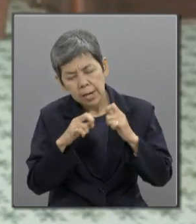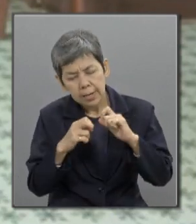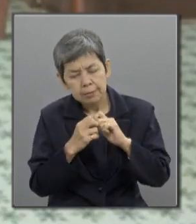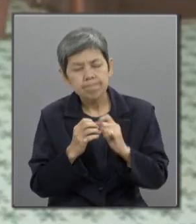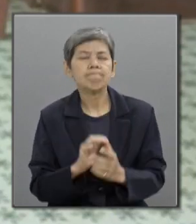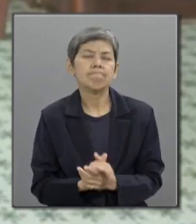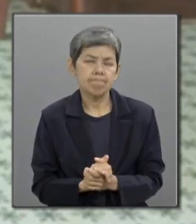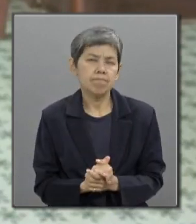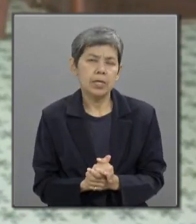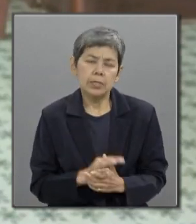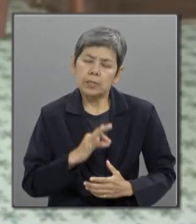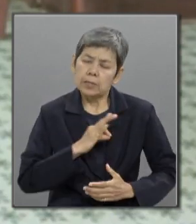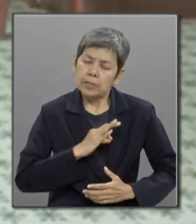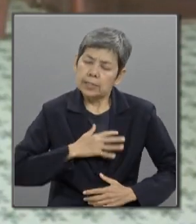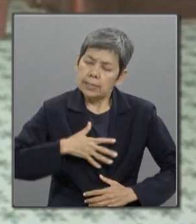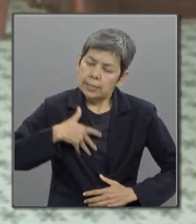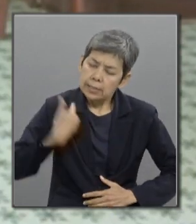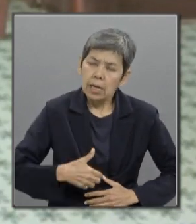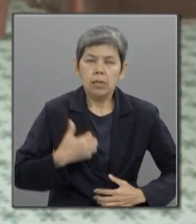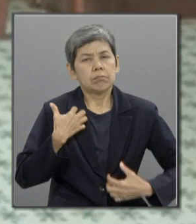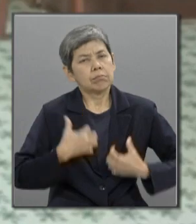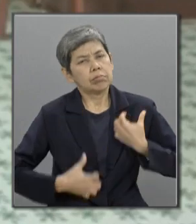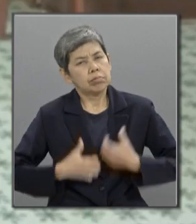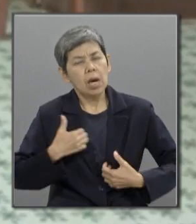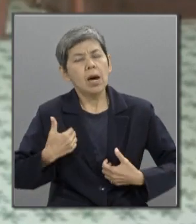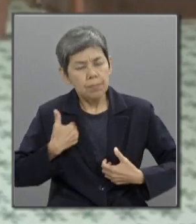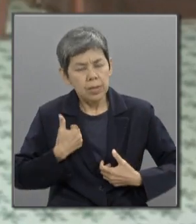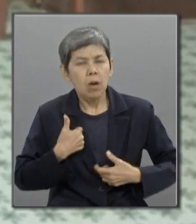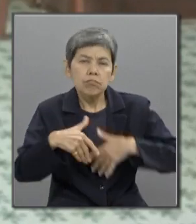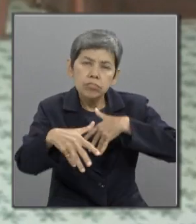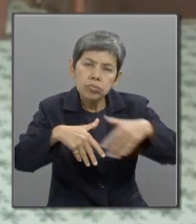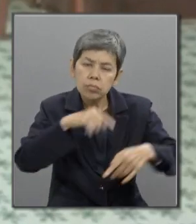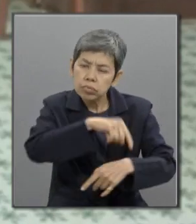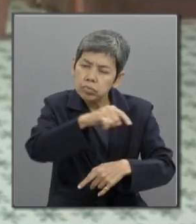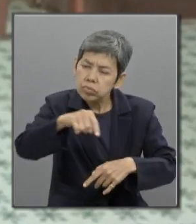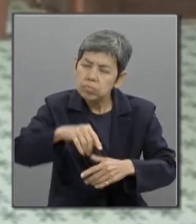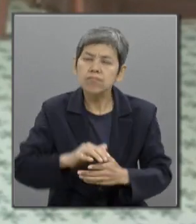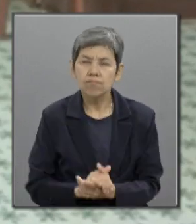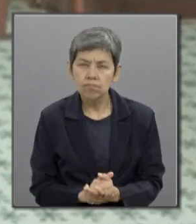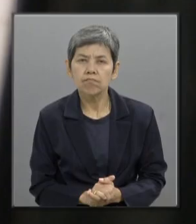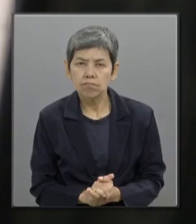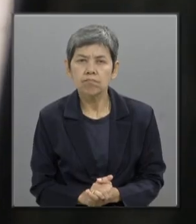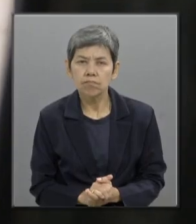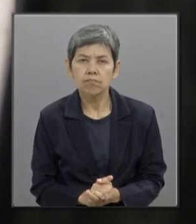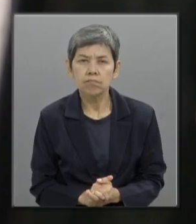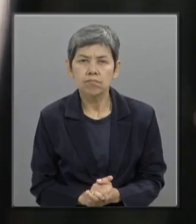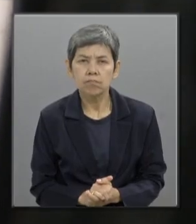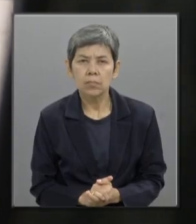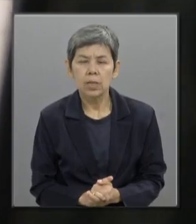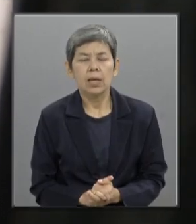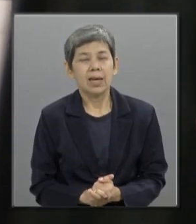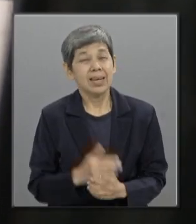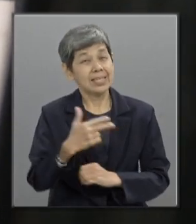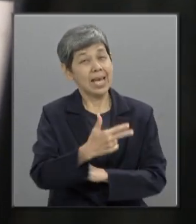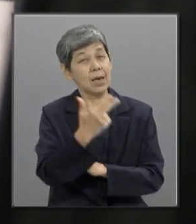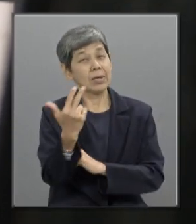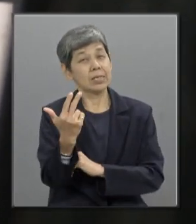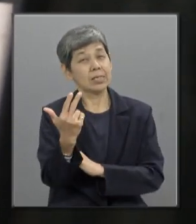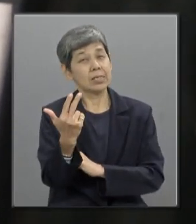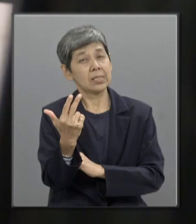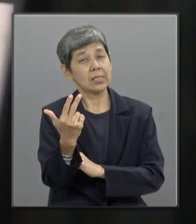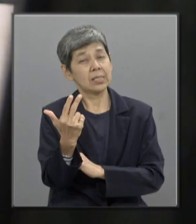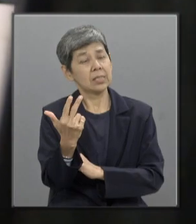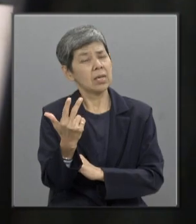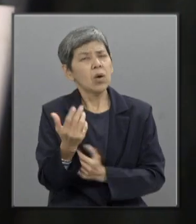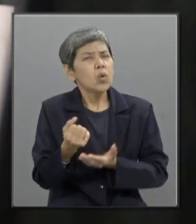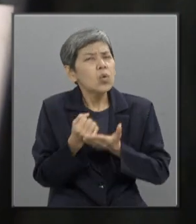บในด้านอารมณ์สังคมและจิตใจกับผู้คนในสังคมเป็นจำนวนมากสื่อไทย PBS